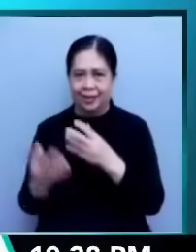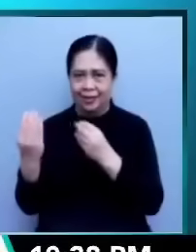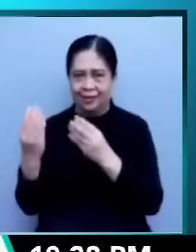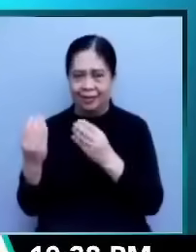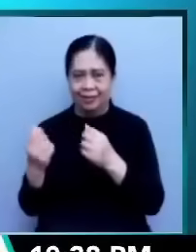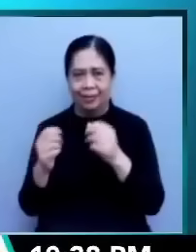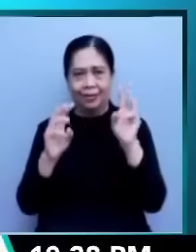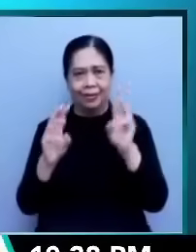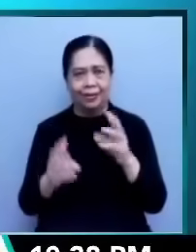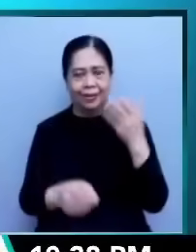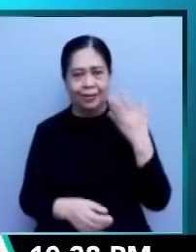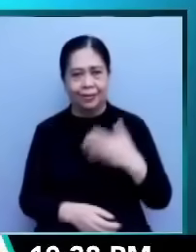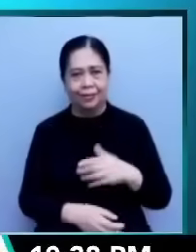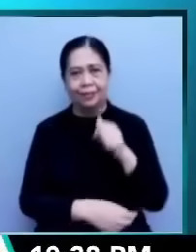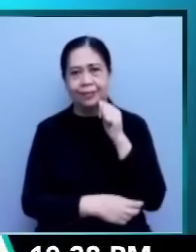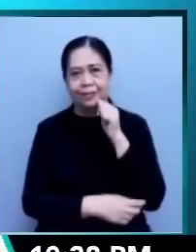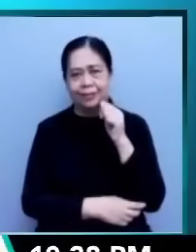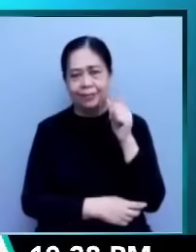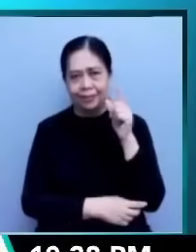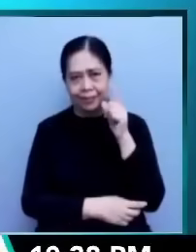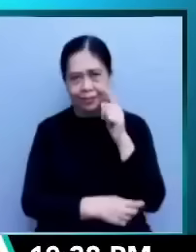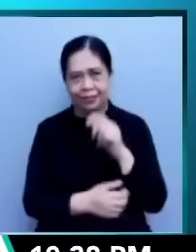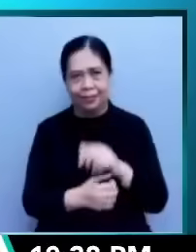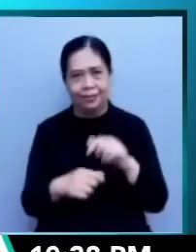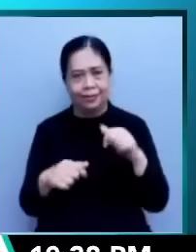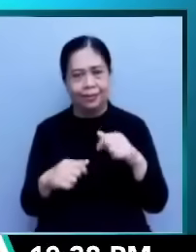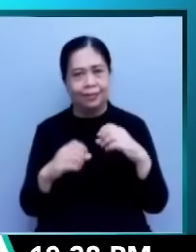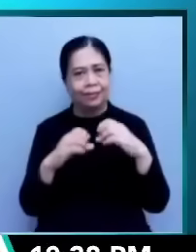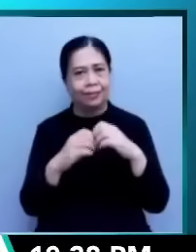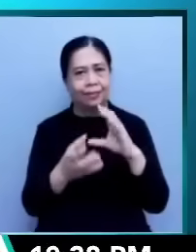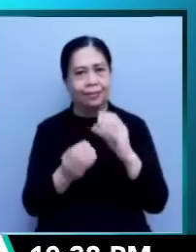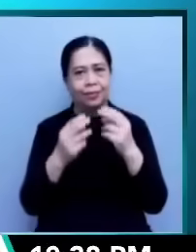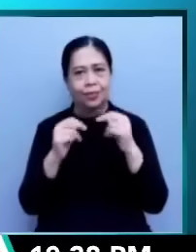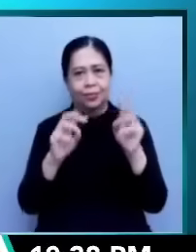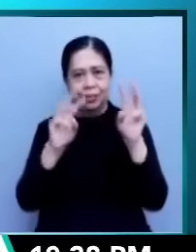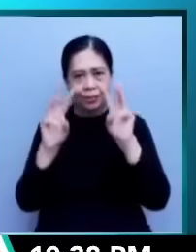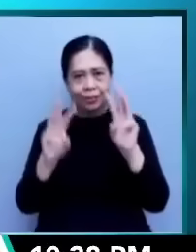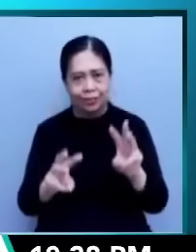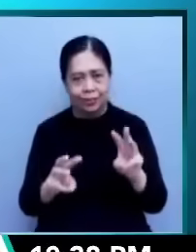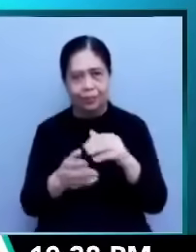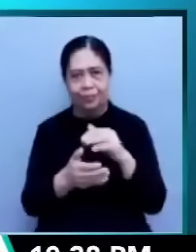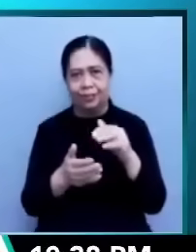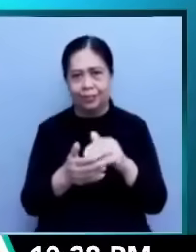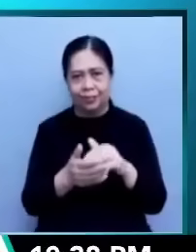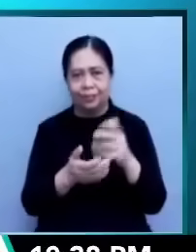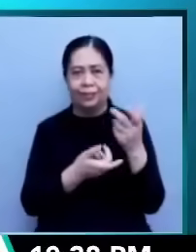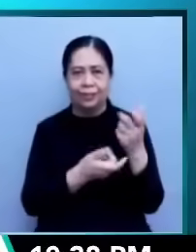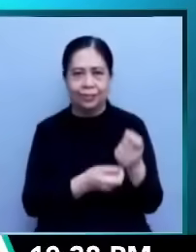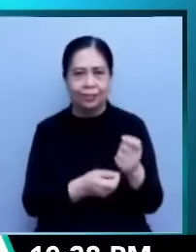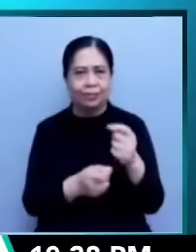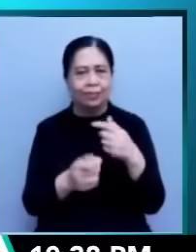panahon. Ako si Amor La Rosa. Ito ang GMA Integrated News Weather Center. Maasahan anuman ang panahon.